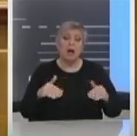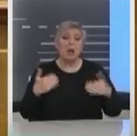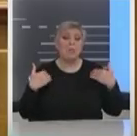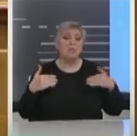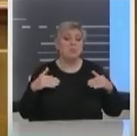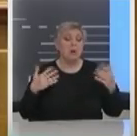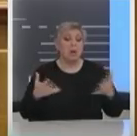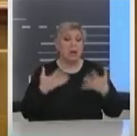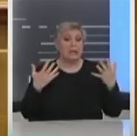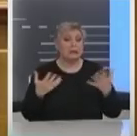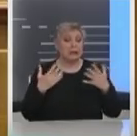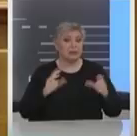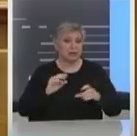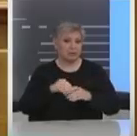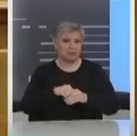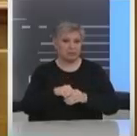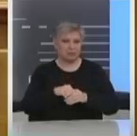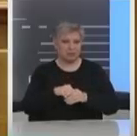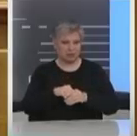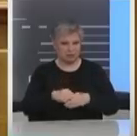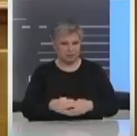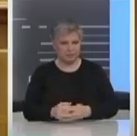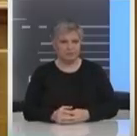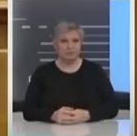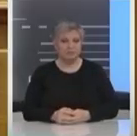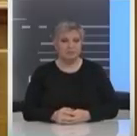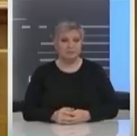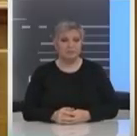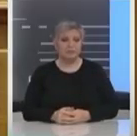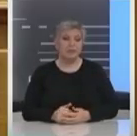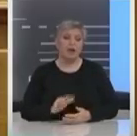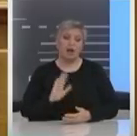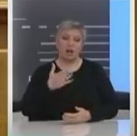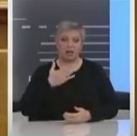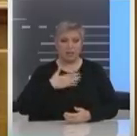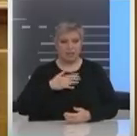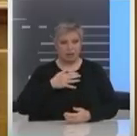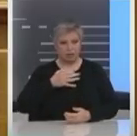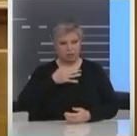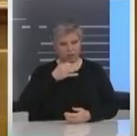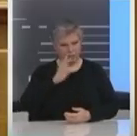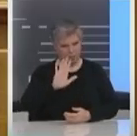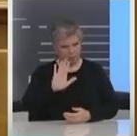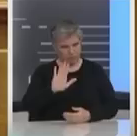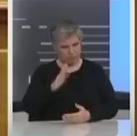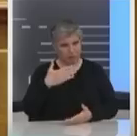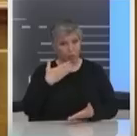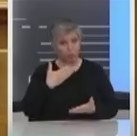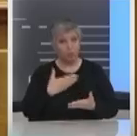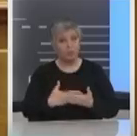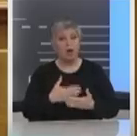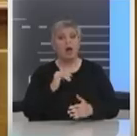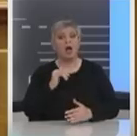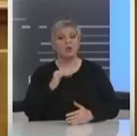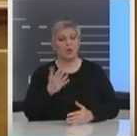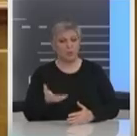Ετοιμότητος. Ησυχία παρακαλώ. Ναι. Αλλά δεν κάνετε. Προσέξτε, δεν έχουμε τελειώσει ακόμα. Δεν